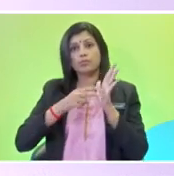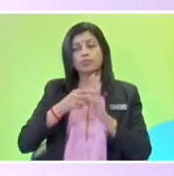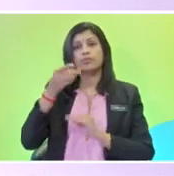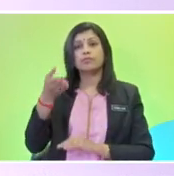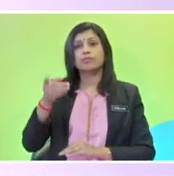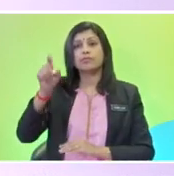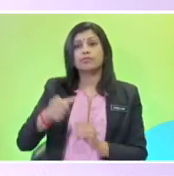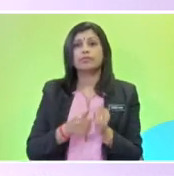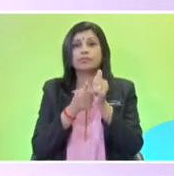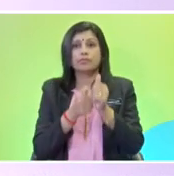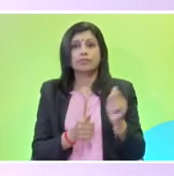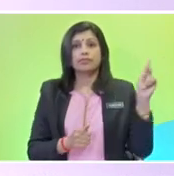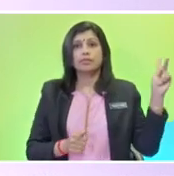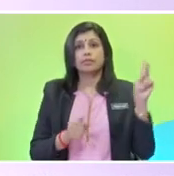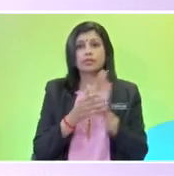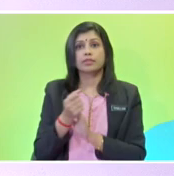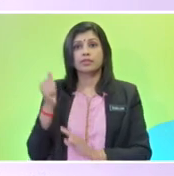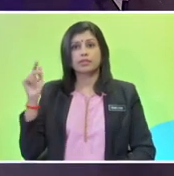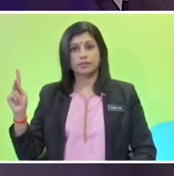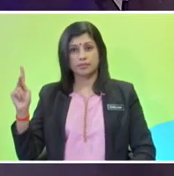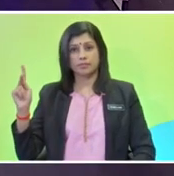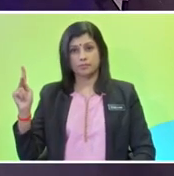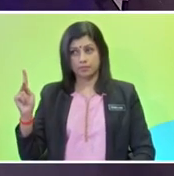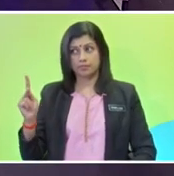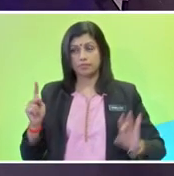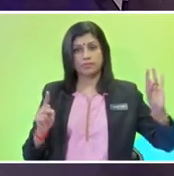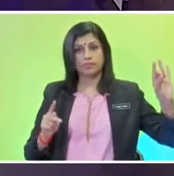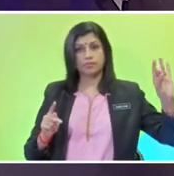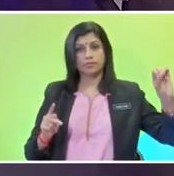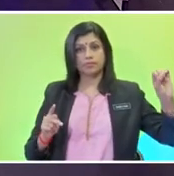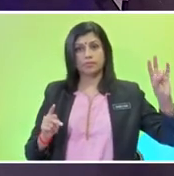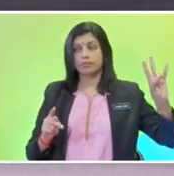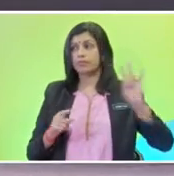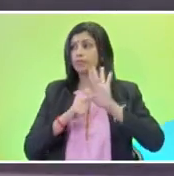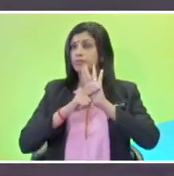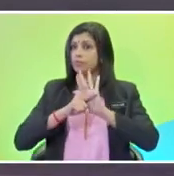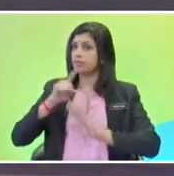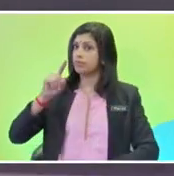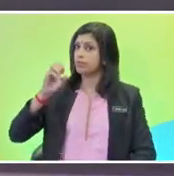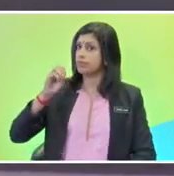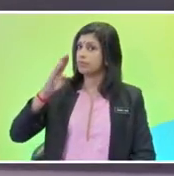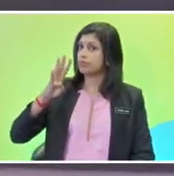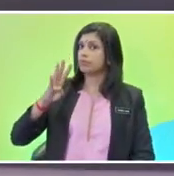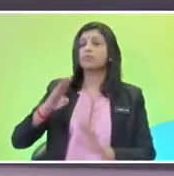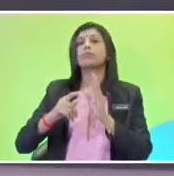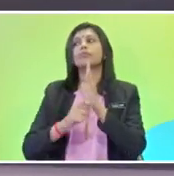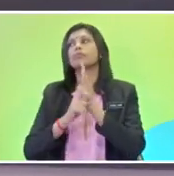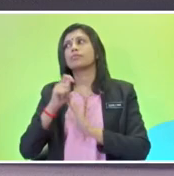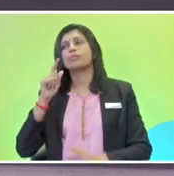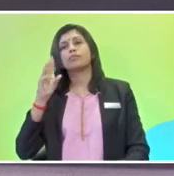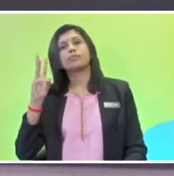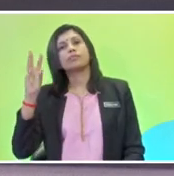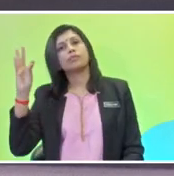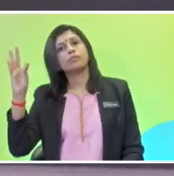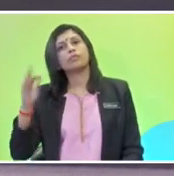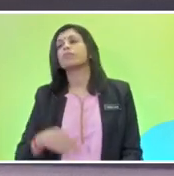maksud dari kiri ke kanan. Jadi boleh terus buat. Okay. Dan sambil-sambil kita adik-adik kita buat dalam Google Meet ni, mari